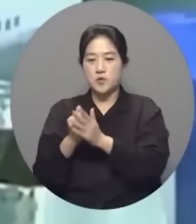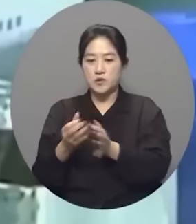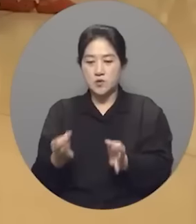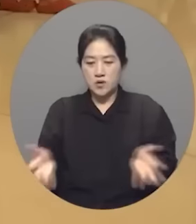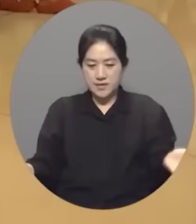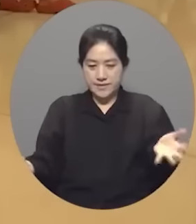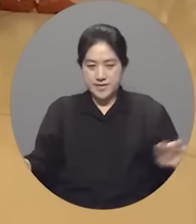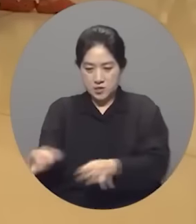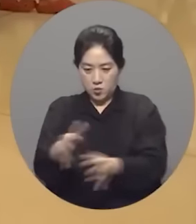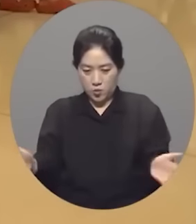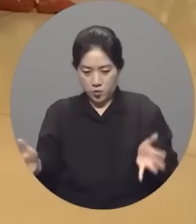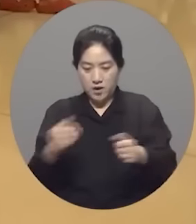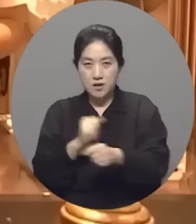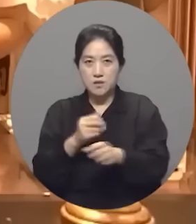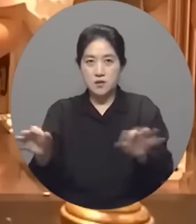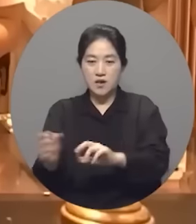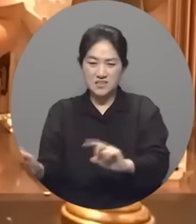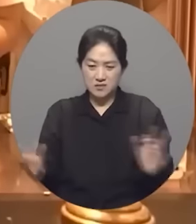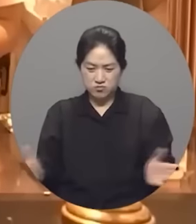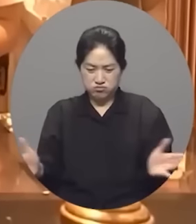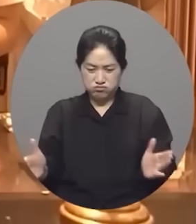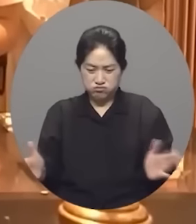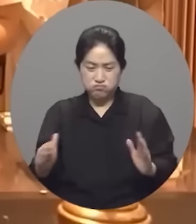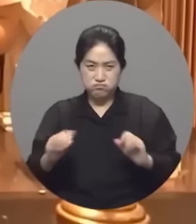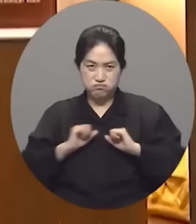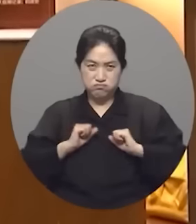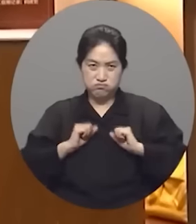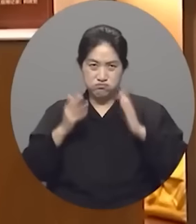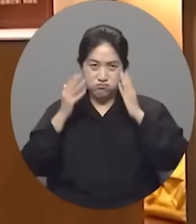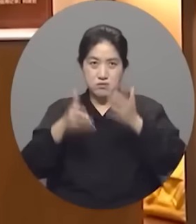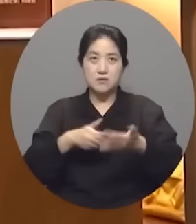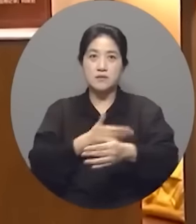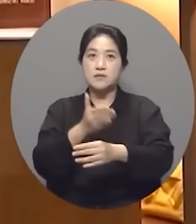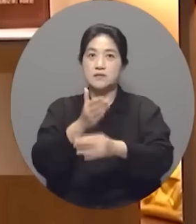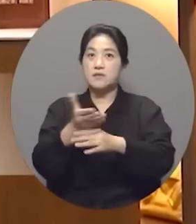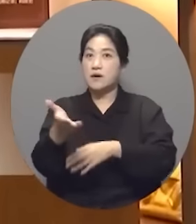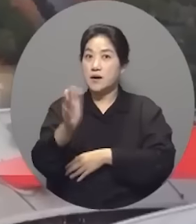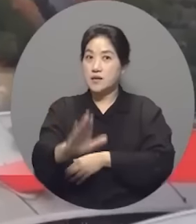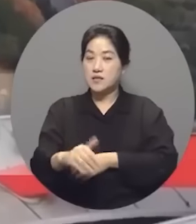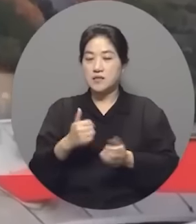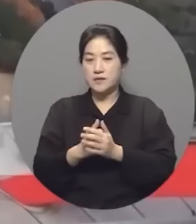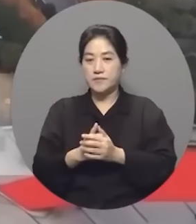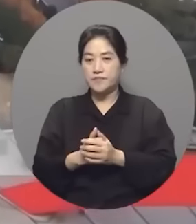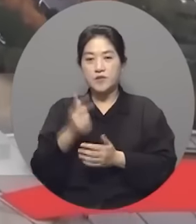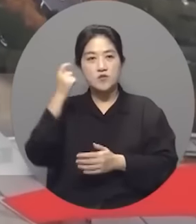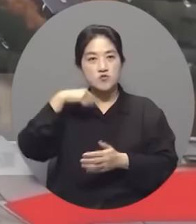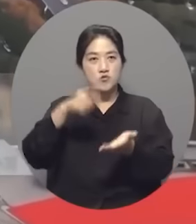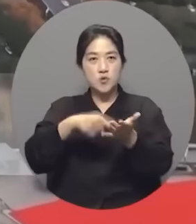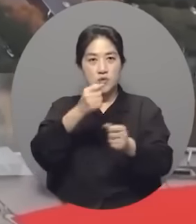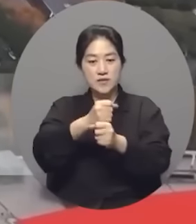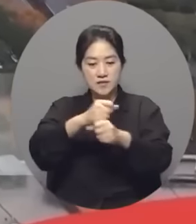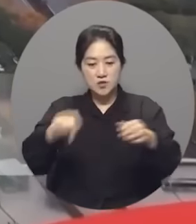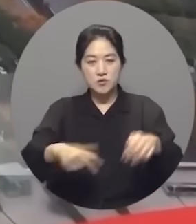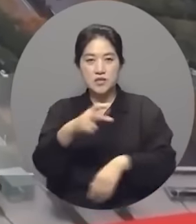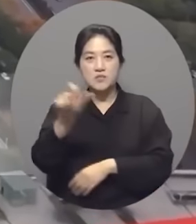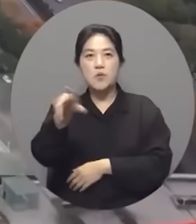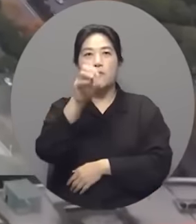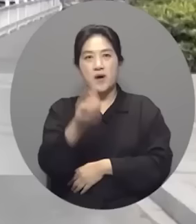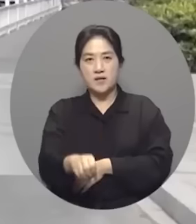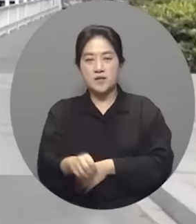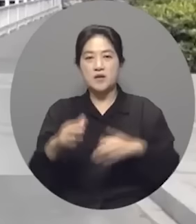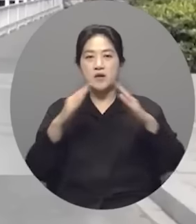긴급 투입하는 등 경기 부양에 총력을 기울이고 있습니다 하지만 국내총생산의 25% 지하는